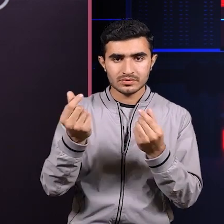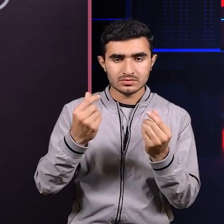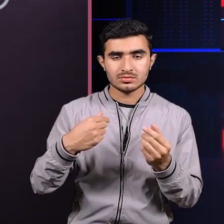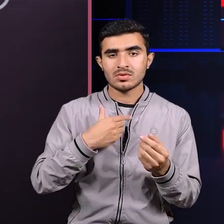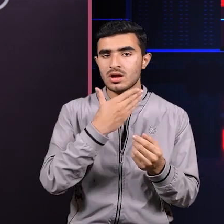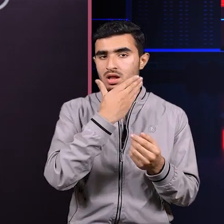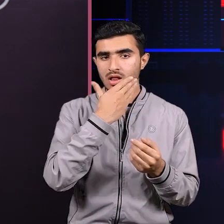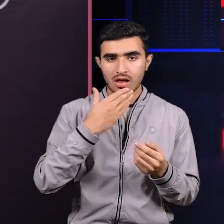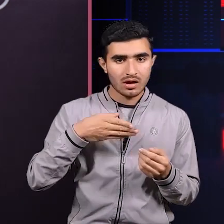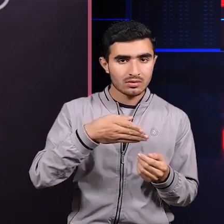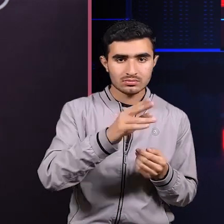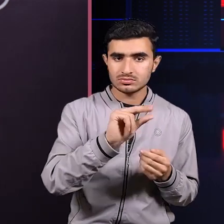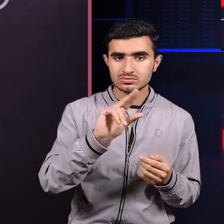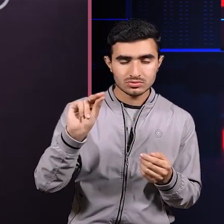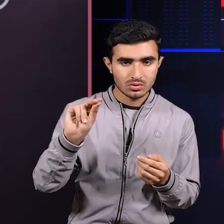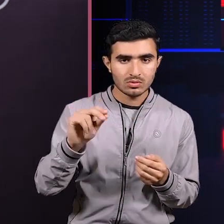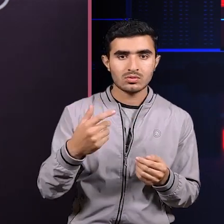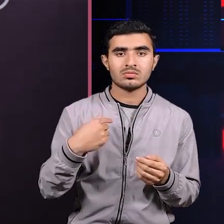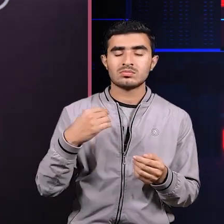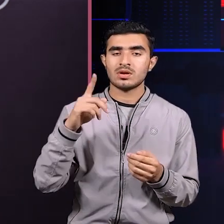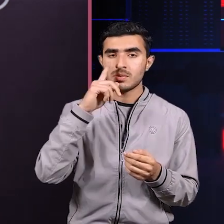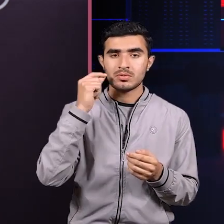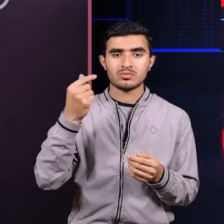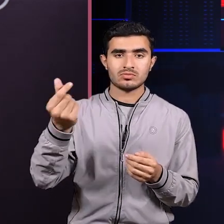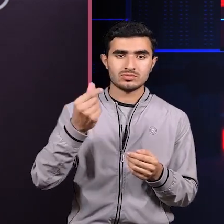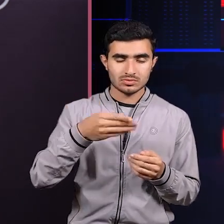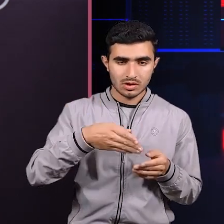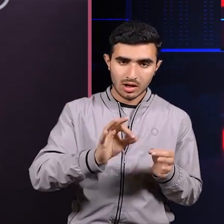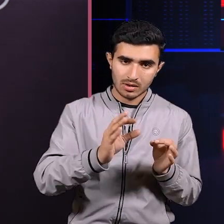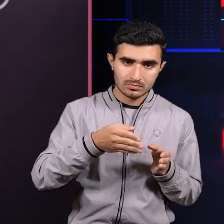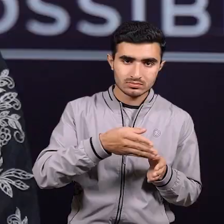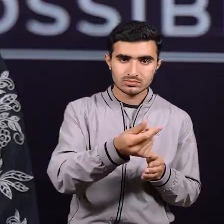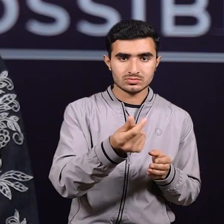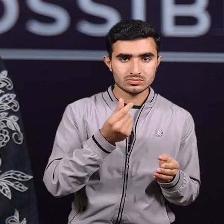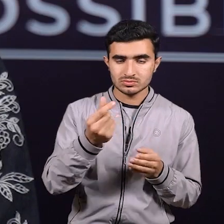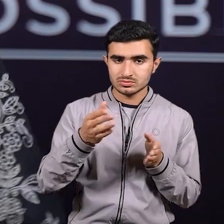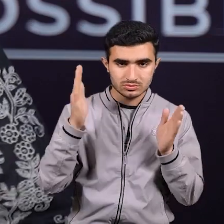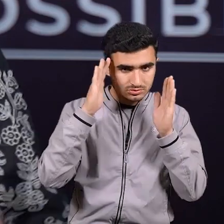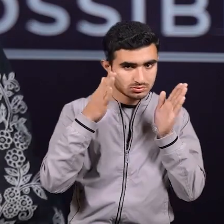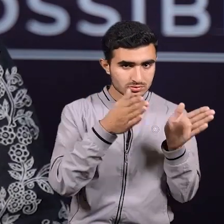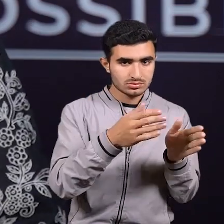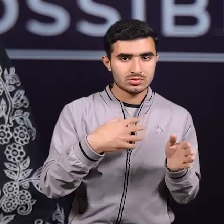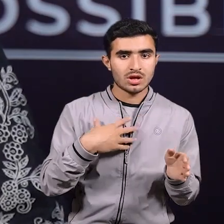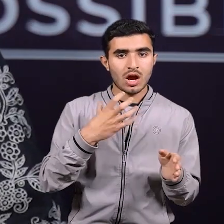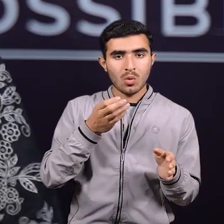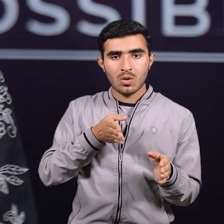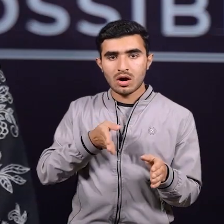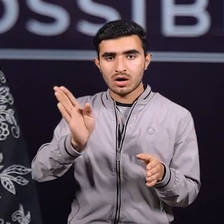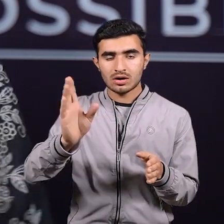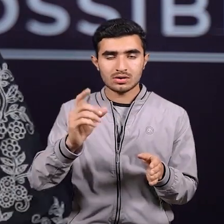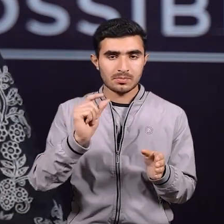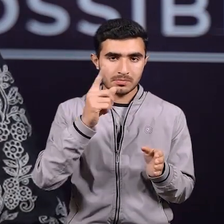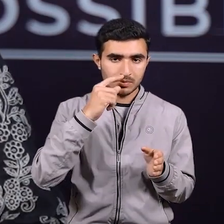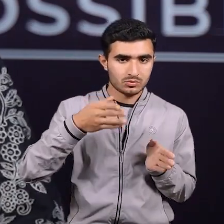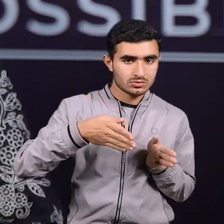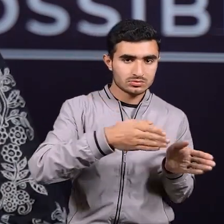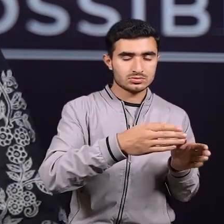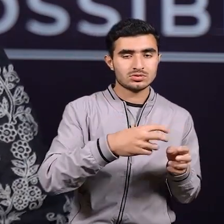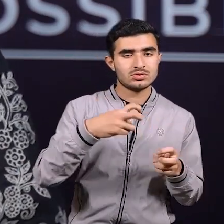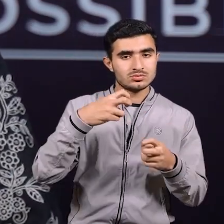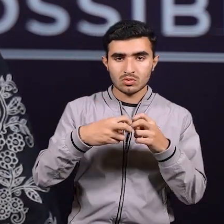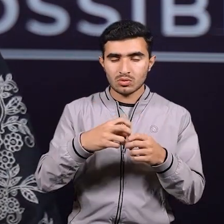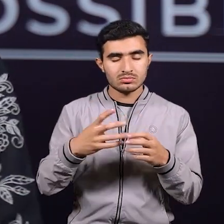my journey in particular with PlayPal started when I was 8 years old. मैं बचपन में बहुत मोटी होती थी. I was obese.